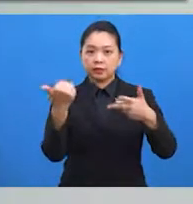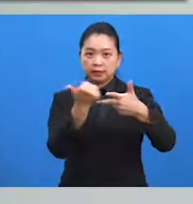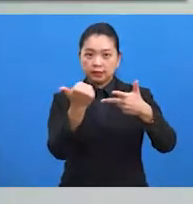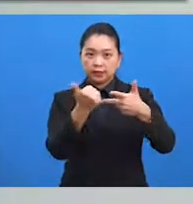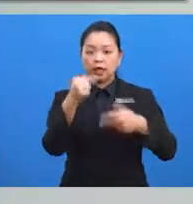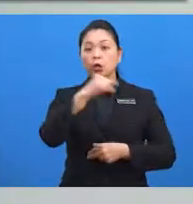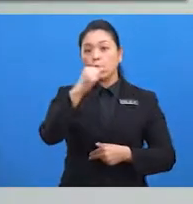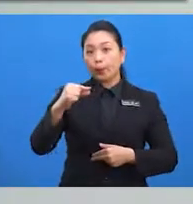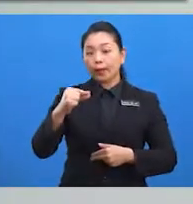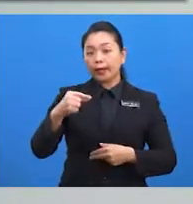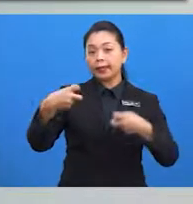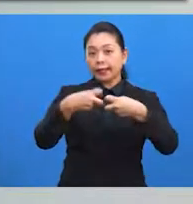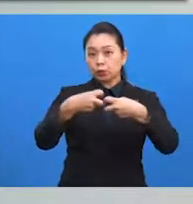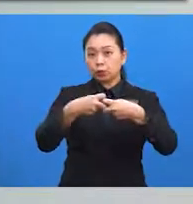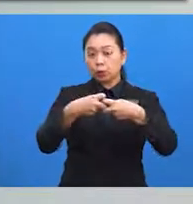electromagnet